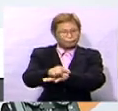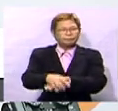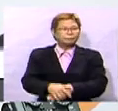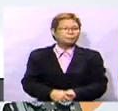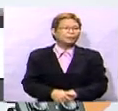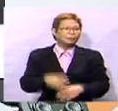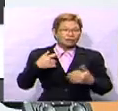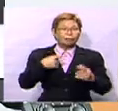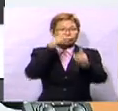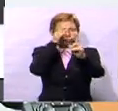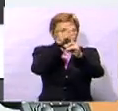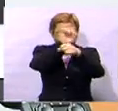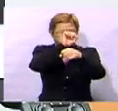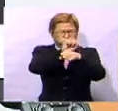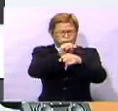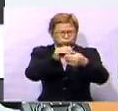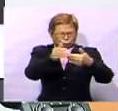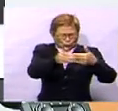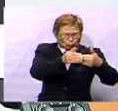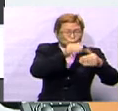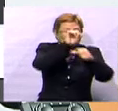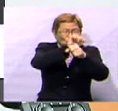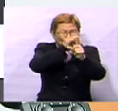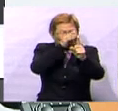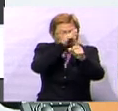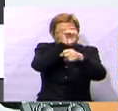Already working on it quite closely,